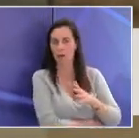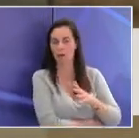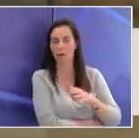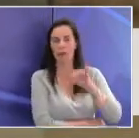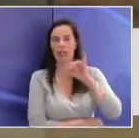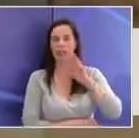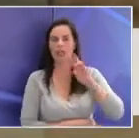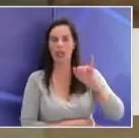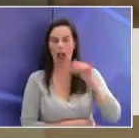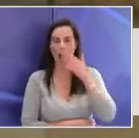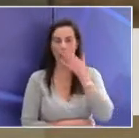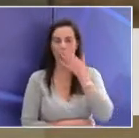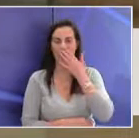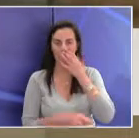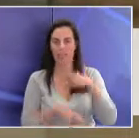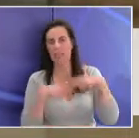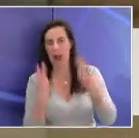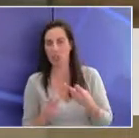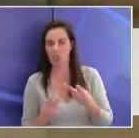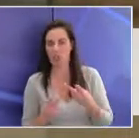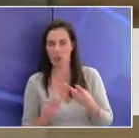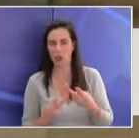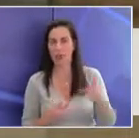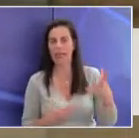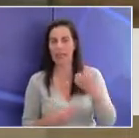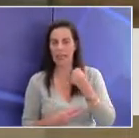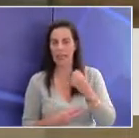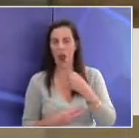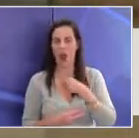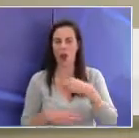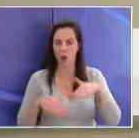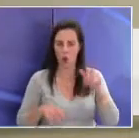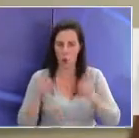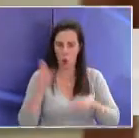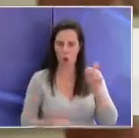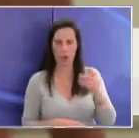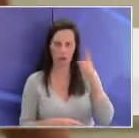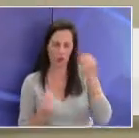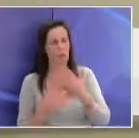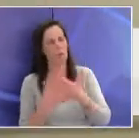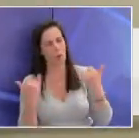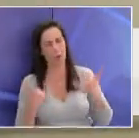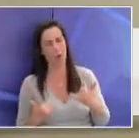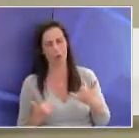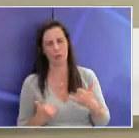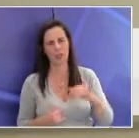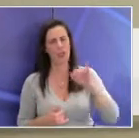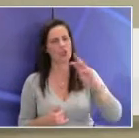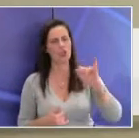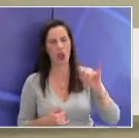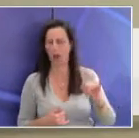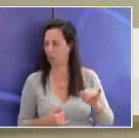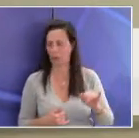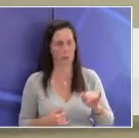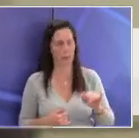ישי יצוץ עם איזה הפלטפורמה שלו, ייקח קולות? אני חושב שהדברים ברורים היום. אלי ישי לא יושב